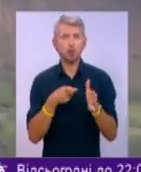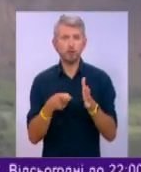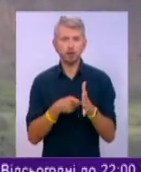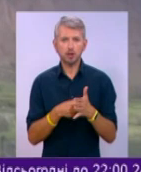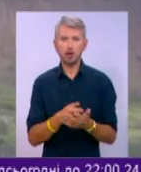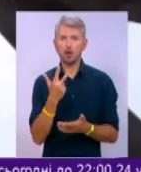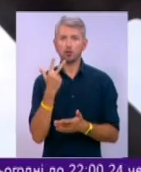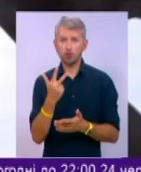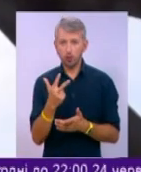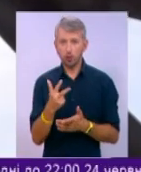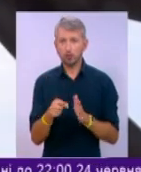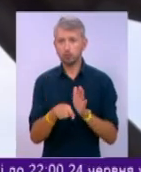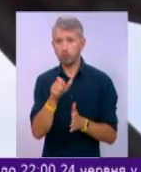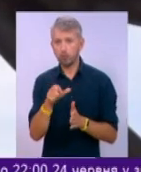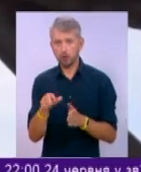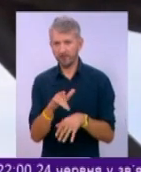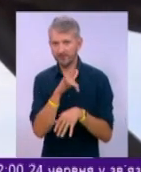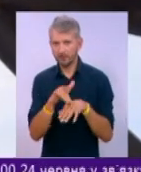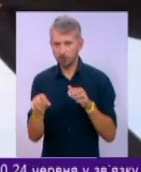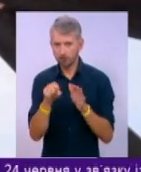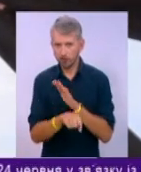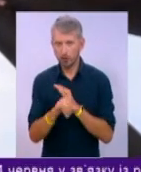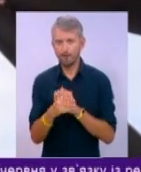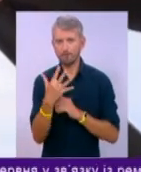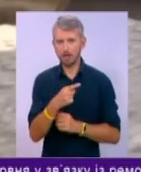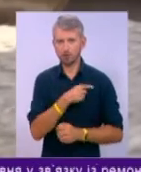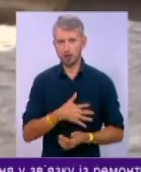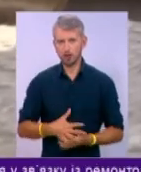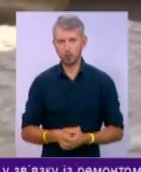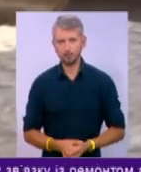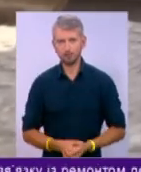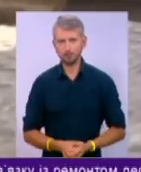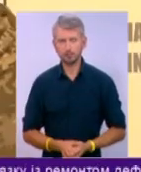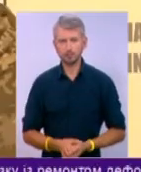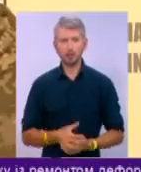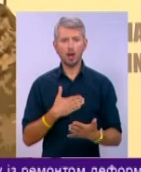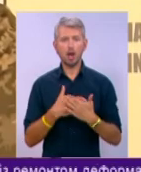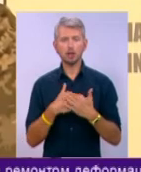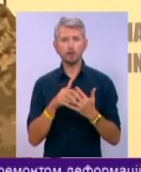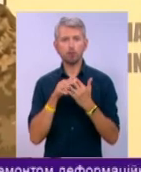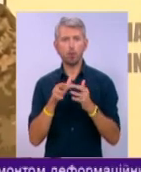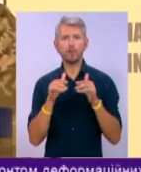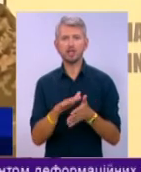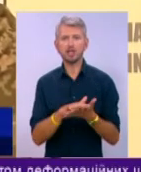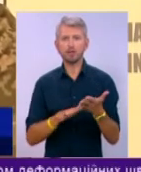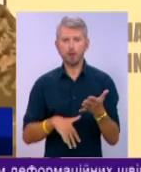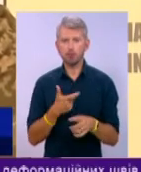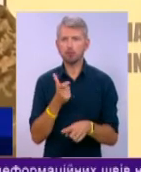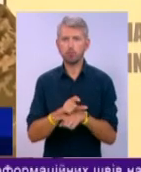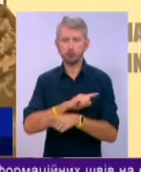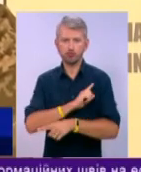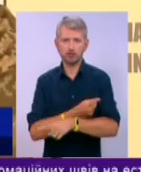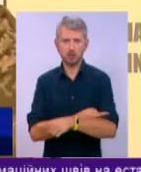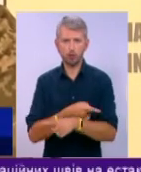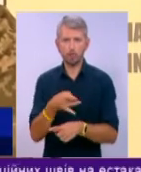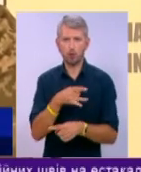даними розвідки, 3 окупантів знищено та 5 поранено. Активні бойові дії тривали з найбільшою інтенсивністю